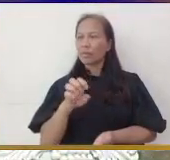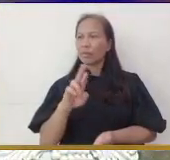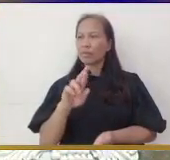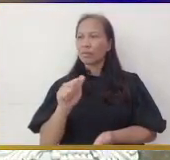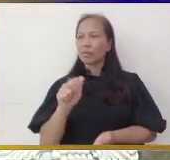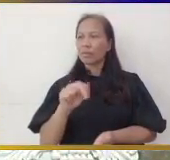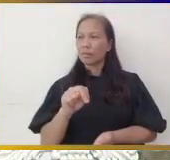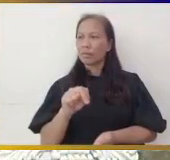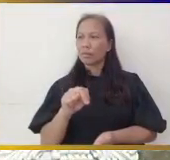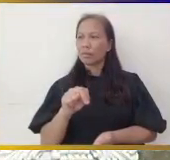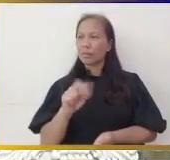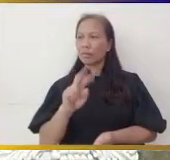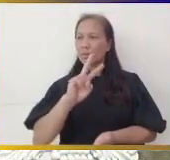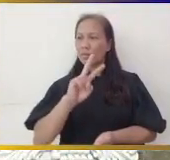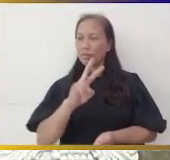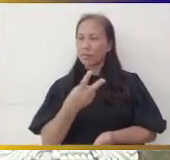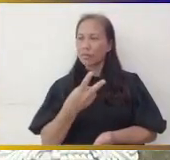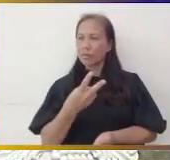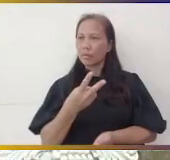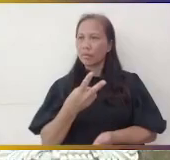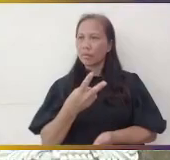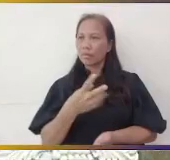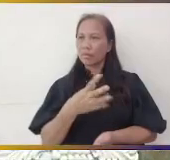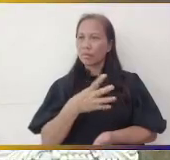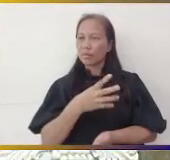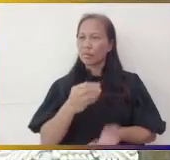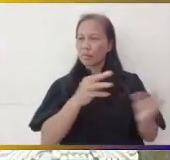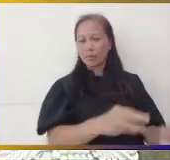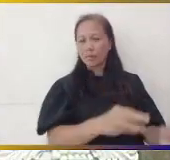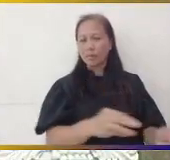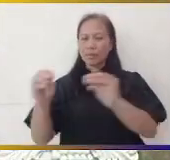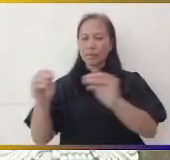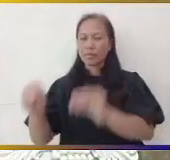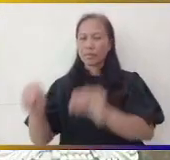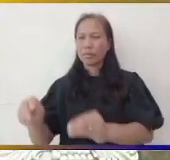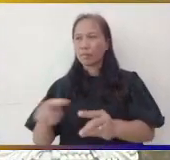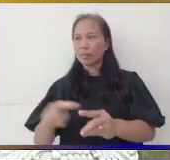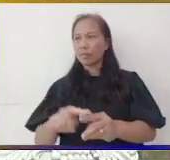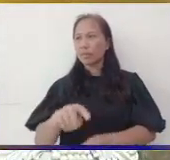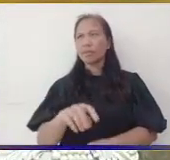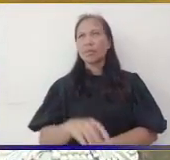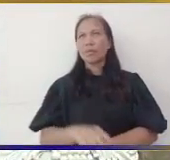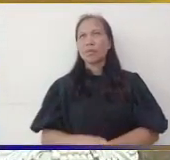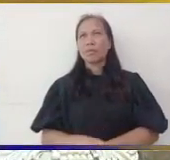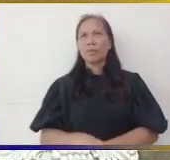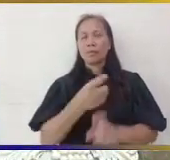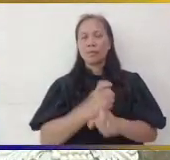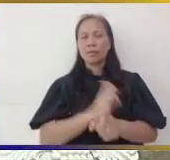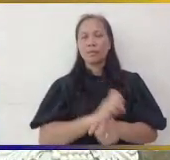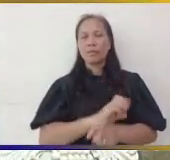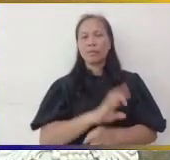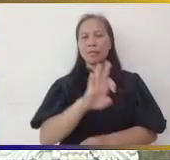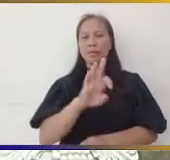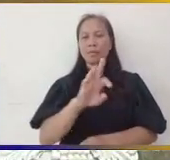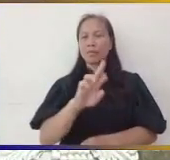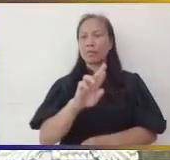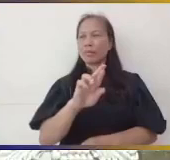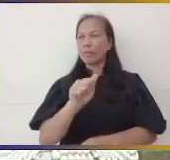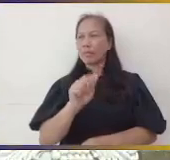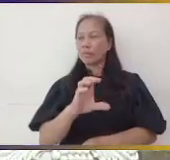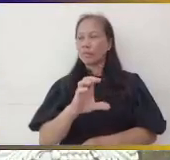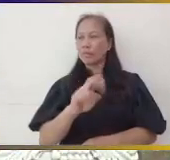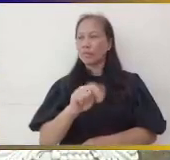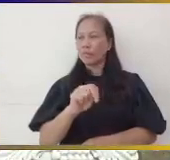siya po ay nag-move into France and then he moved to Switzerland Yan po yung mga lugar na k ah